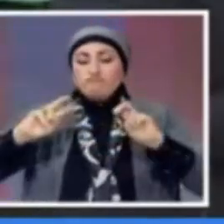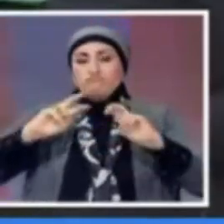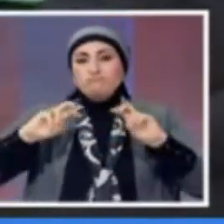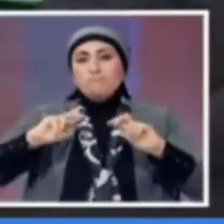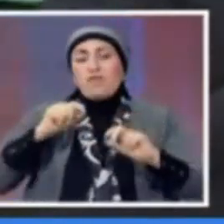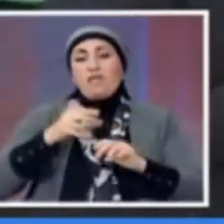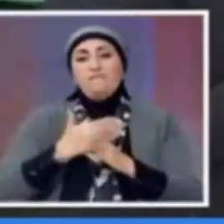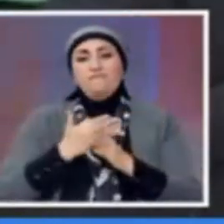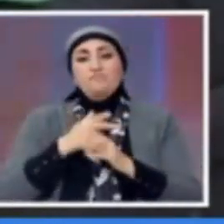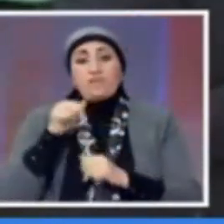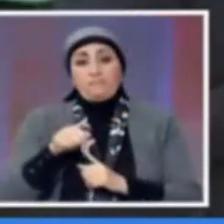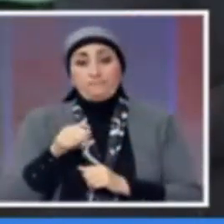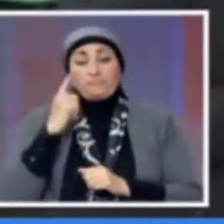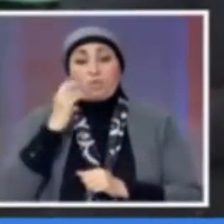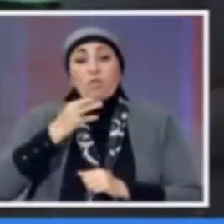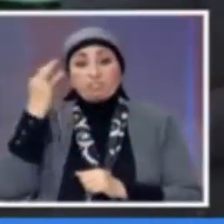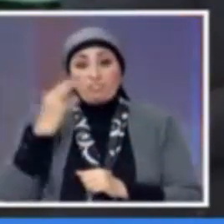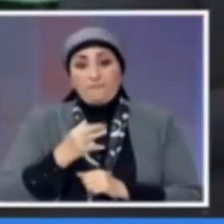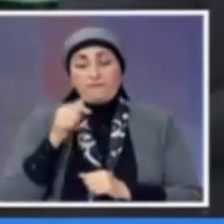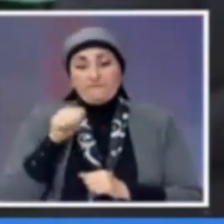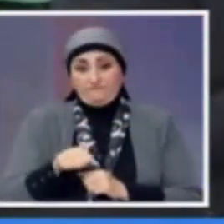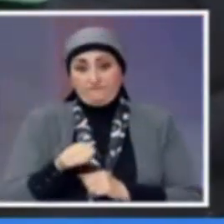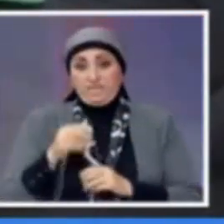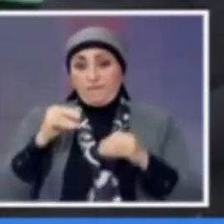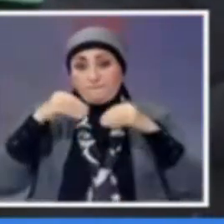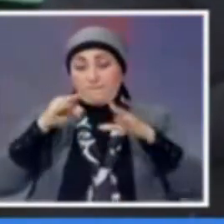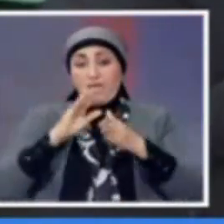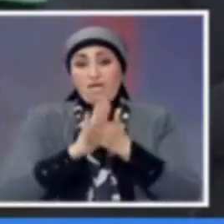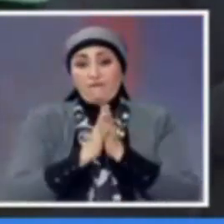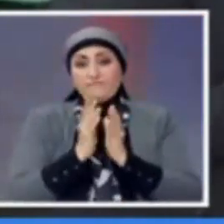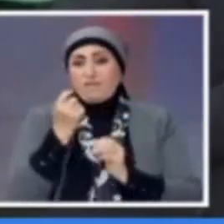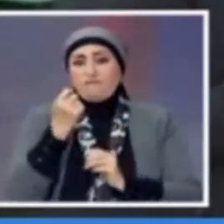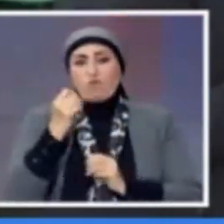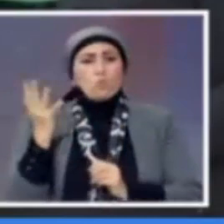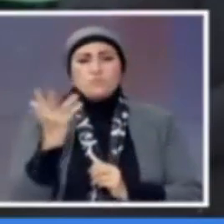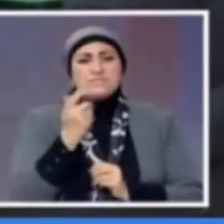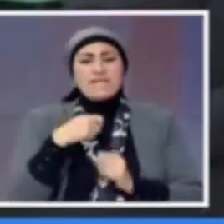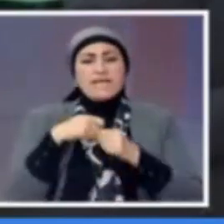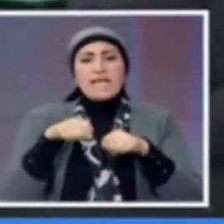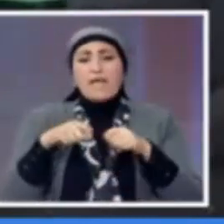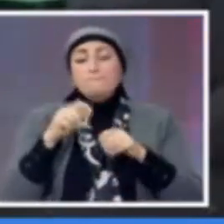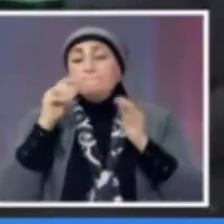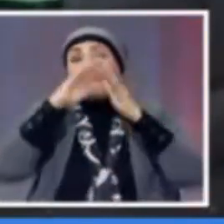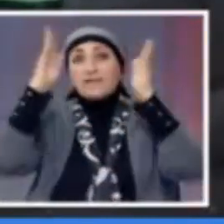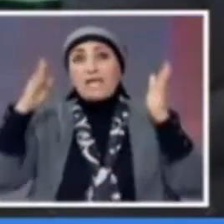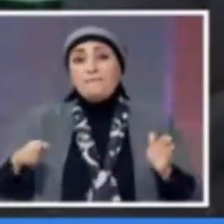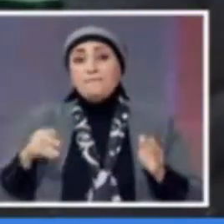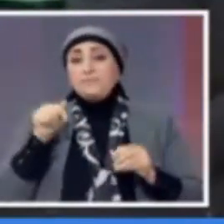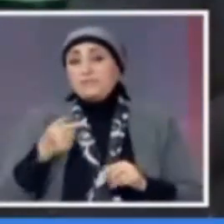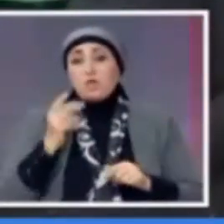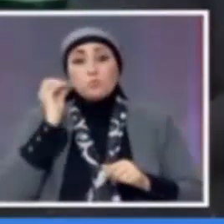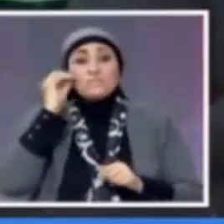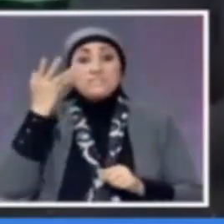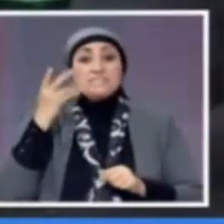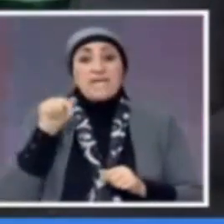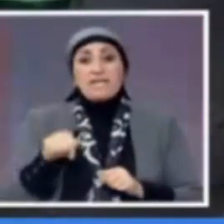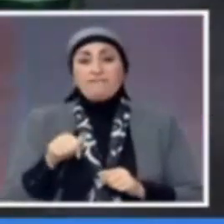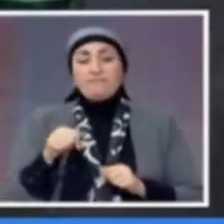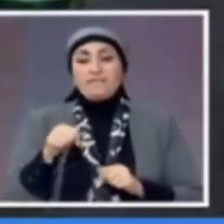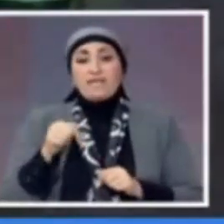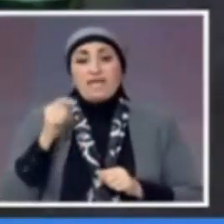الله، وهل بالفعل تم ضخها في الأسواق؟ وكم يبلغ سعر التكلفة لهذه الكابينة؟ وكيف استطاعت المجموعة